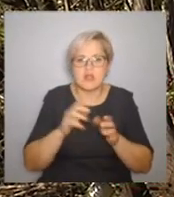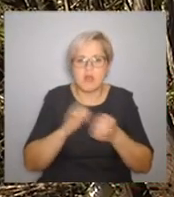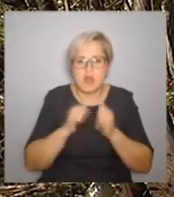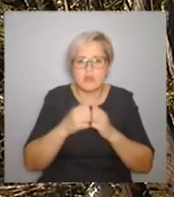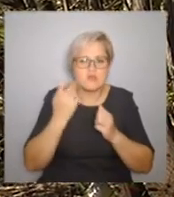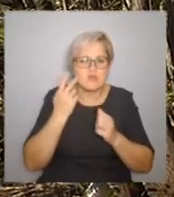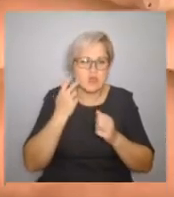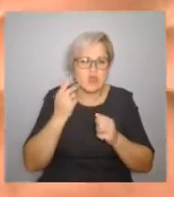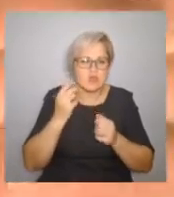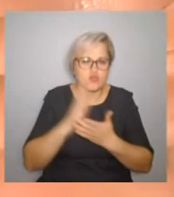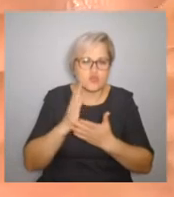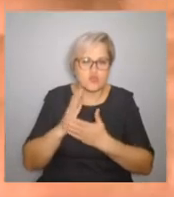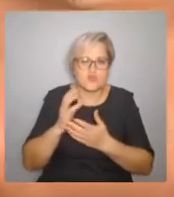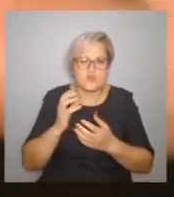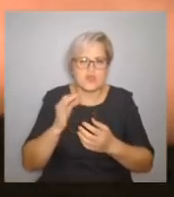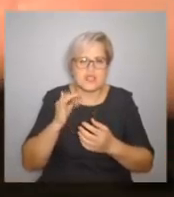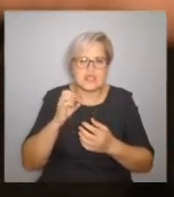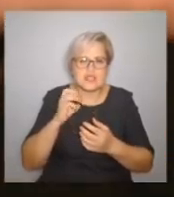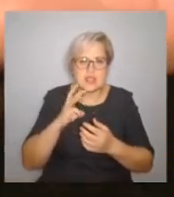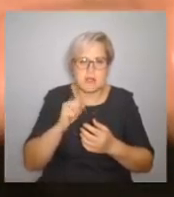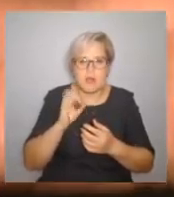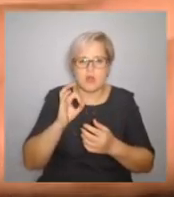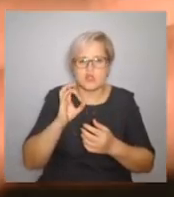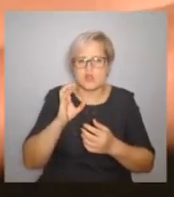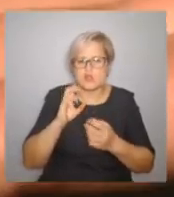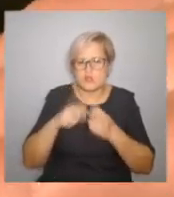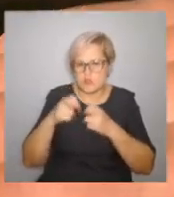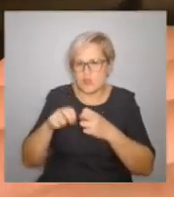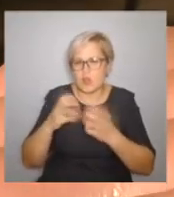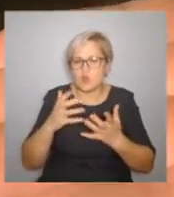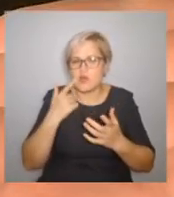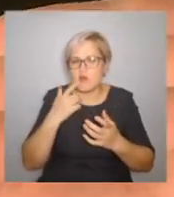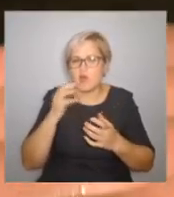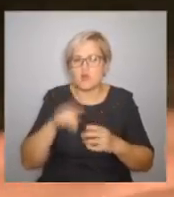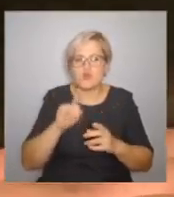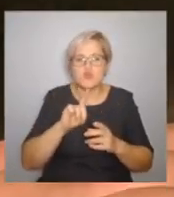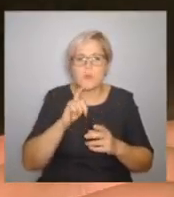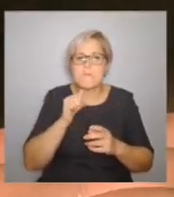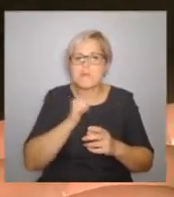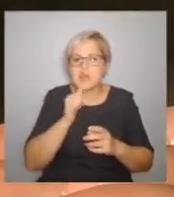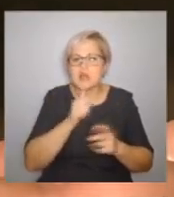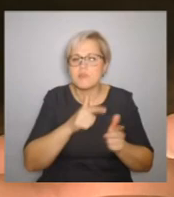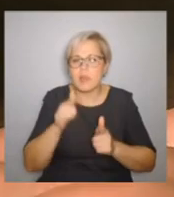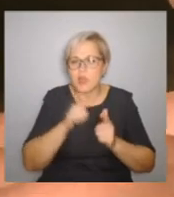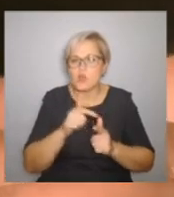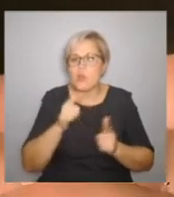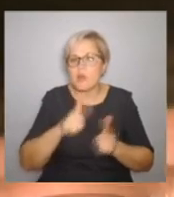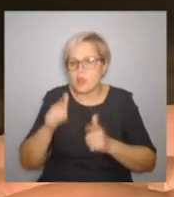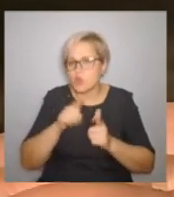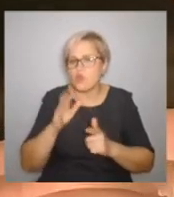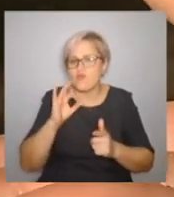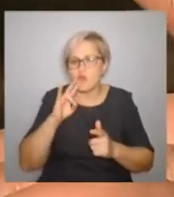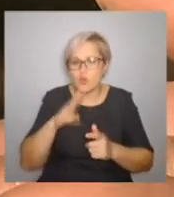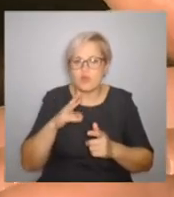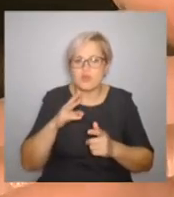его пытались, ну, специально подготовили фронт скалывания, подготовили карниз, чтобы, ударив